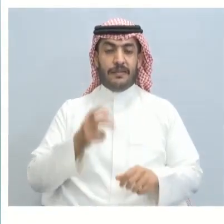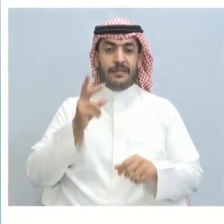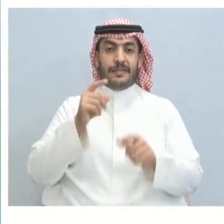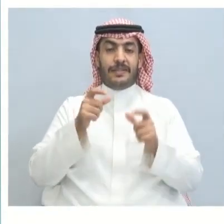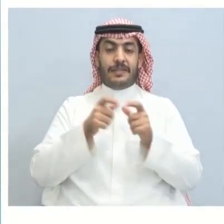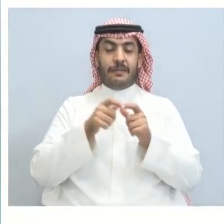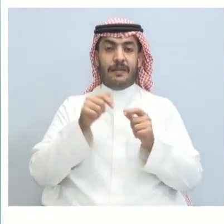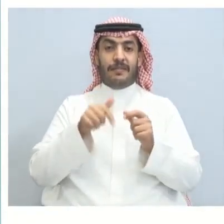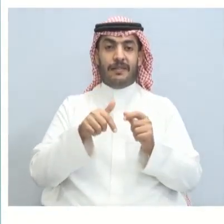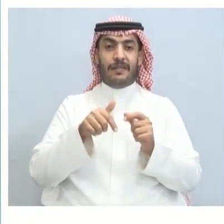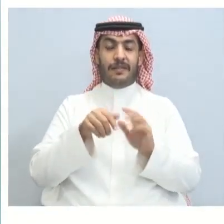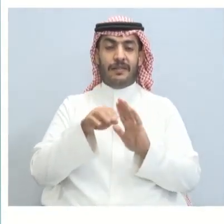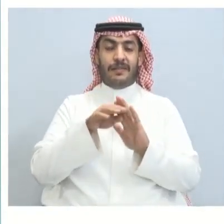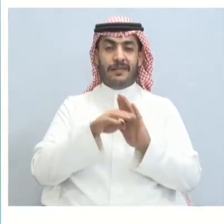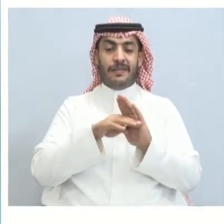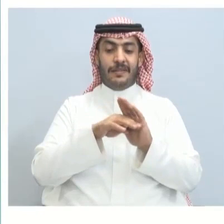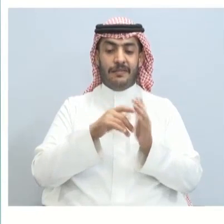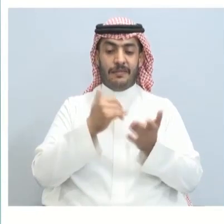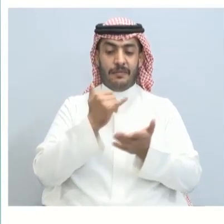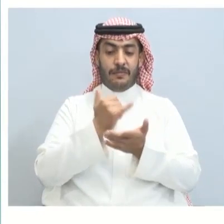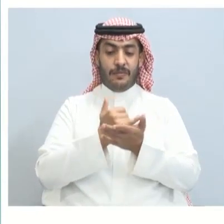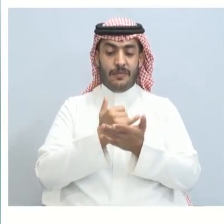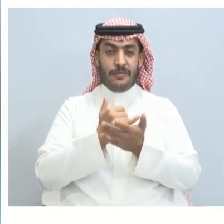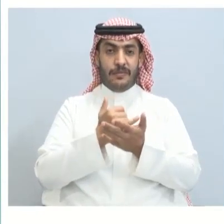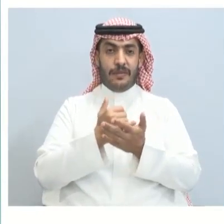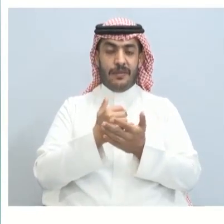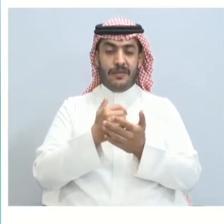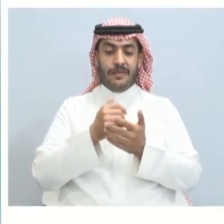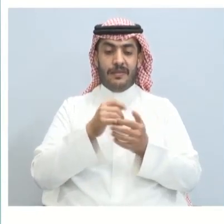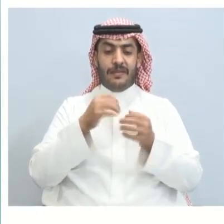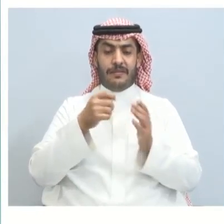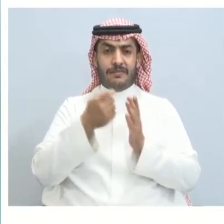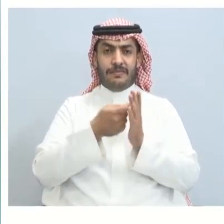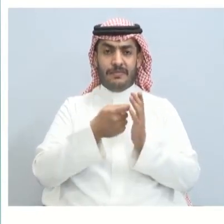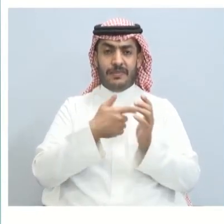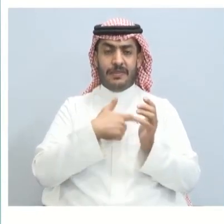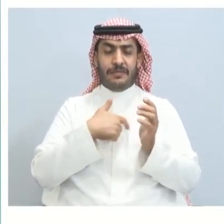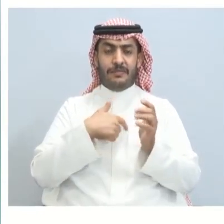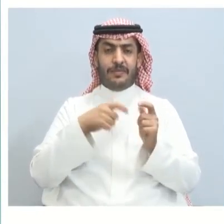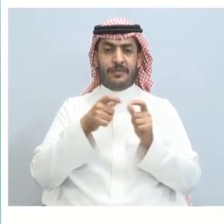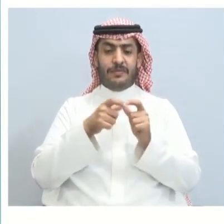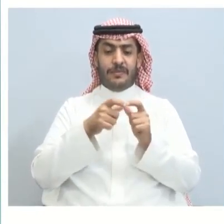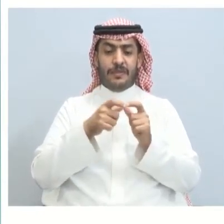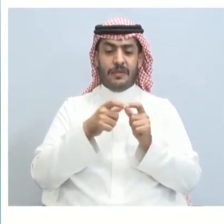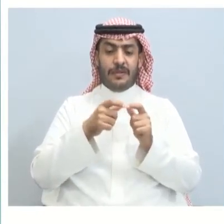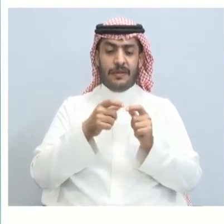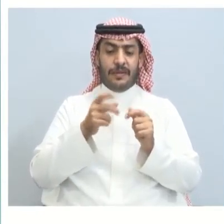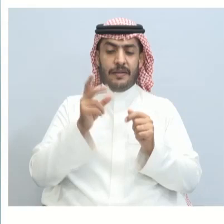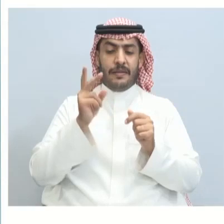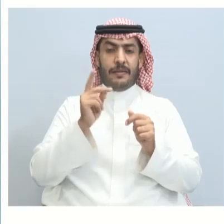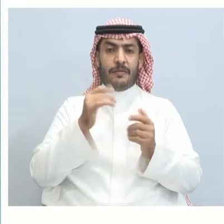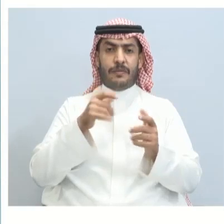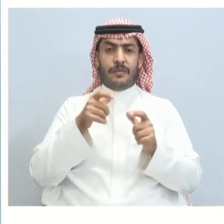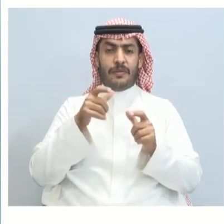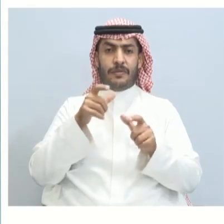الاجتماع ماذا يجب على السكرتير ان يقوم به تدوين اسم كل شخص حضر اجتماع ووظيفته اذا يدون من الذي